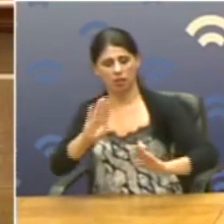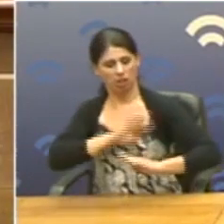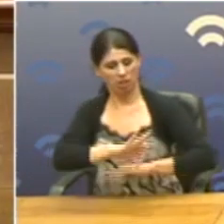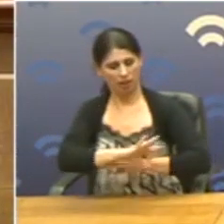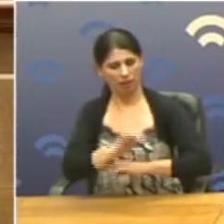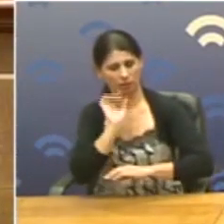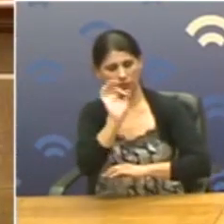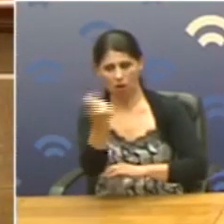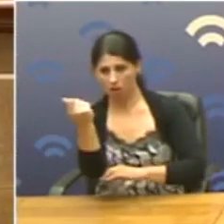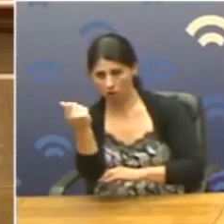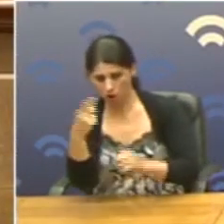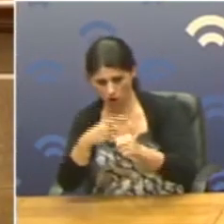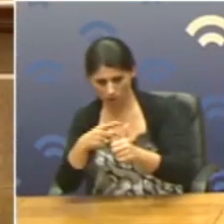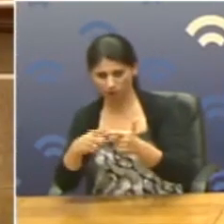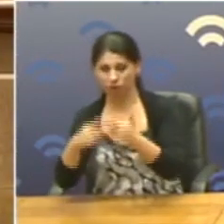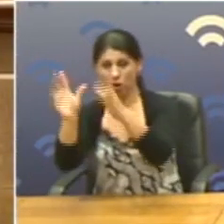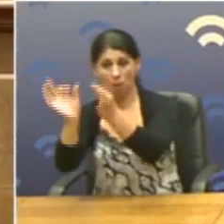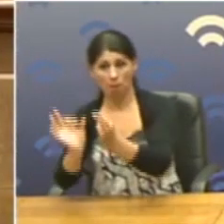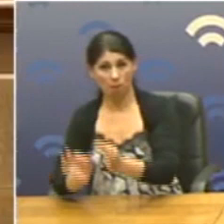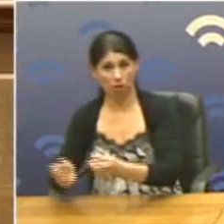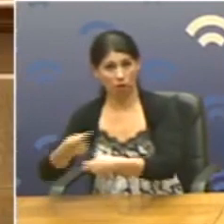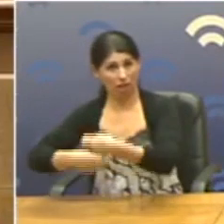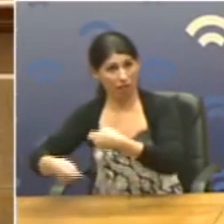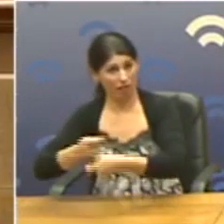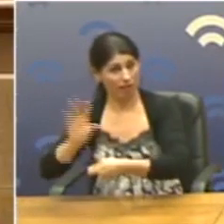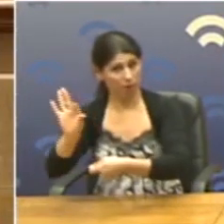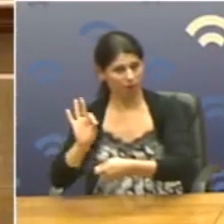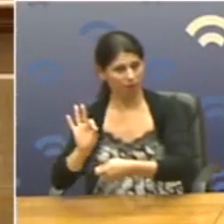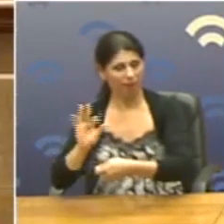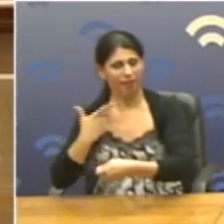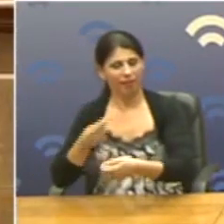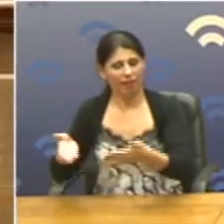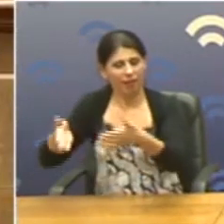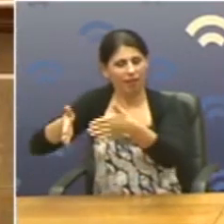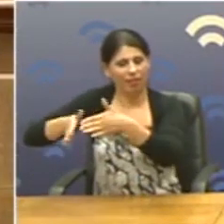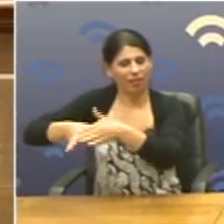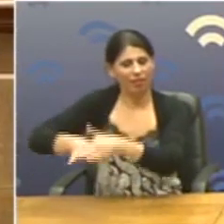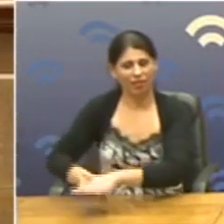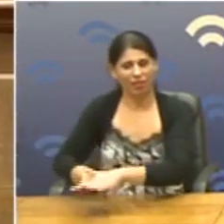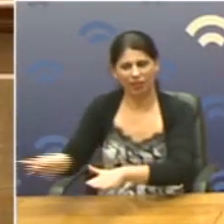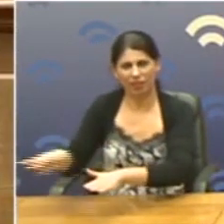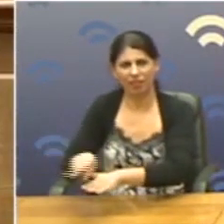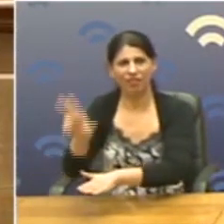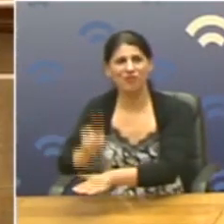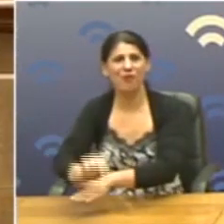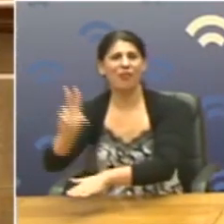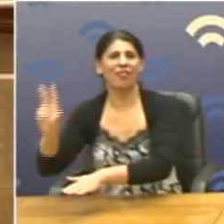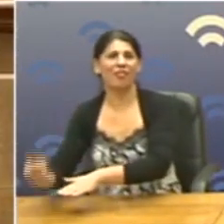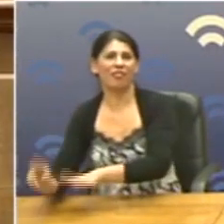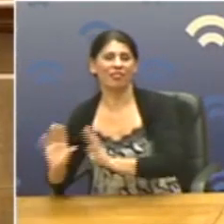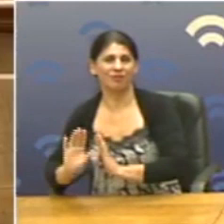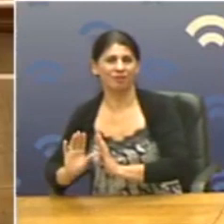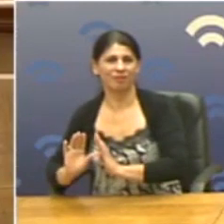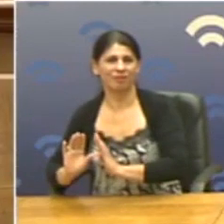στην οικονομία, στο μοντέλο διαχείρισης που επιλέγετε, έχει τα ίδια πάνω κάτω χαρακτηριστικά.